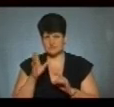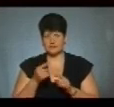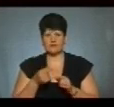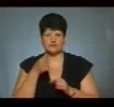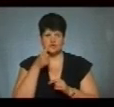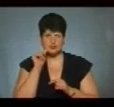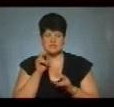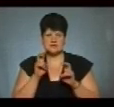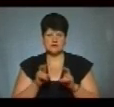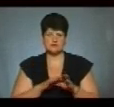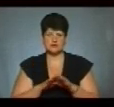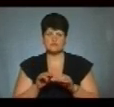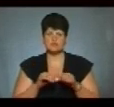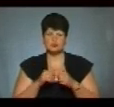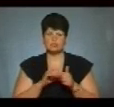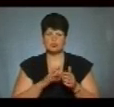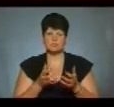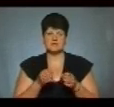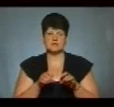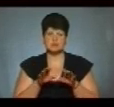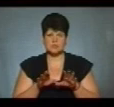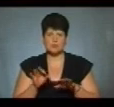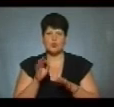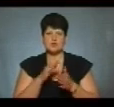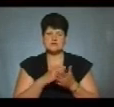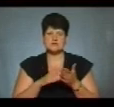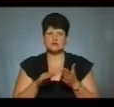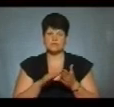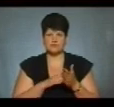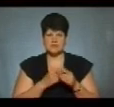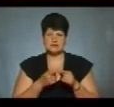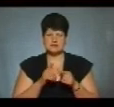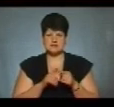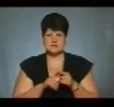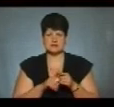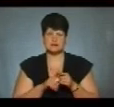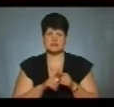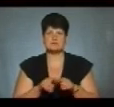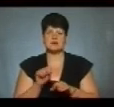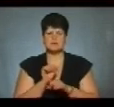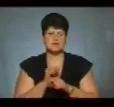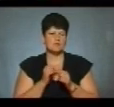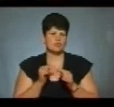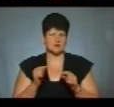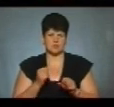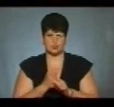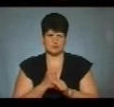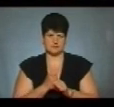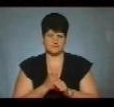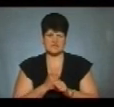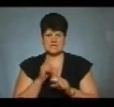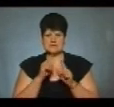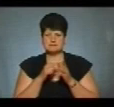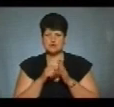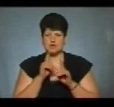на засіданні виконавчого комітету було прийнято рішення про скасування даної сесійної угоди і припинення будь-яких робіт. На сесію міської